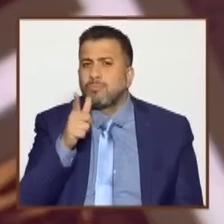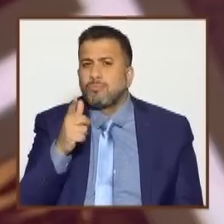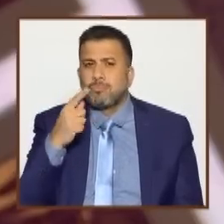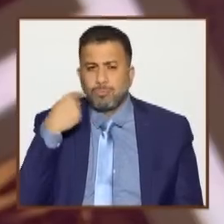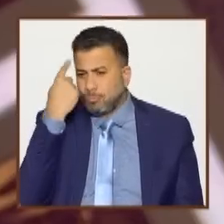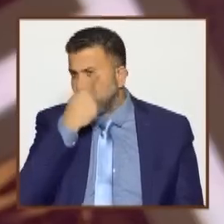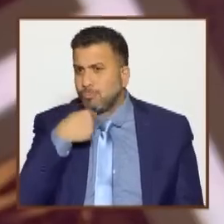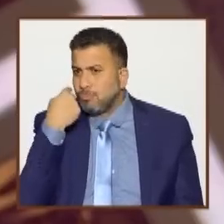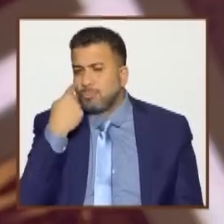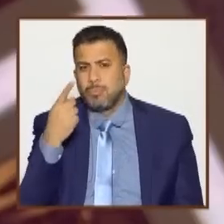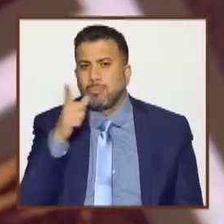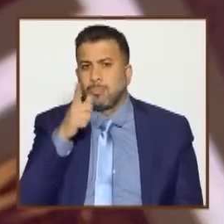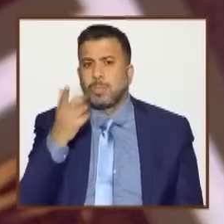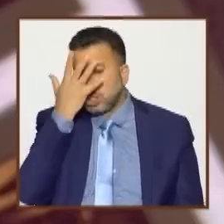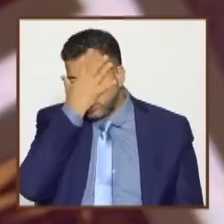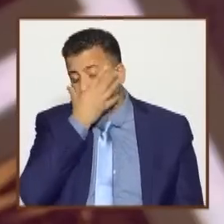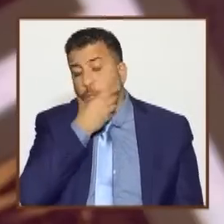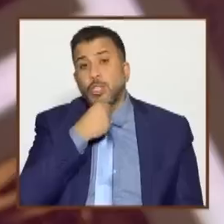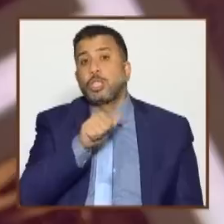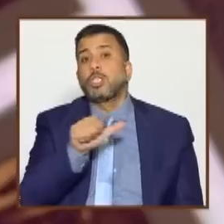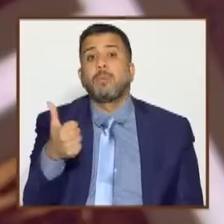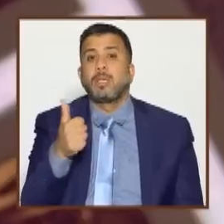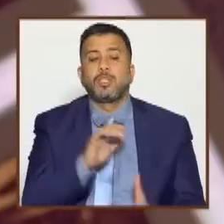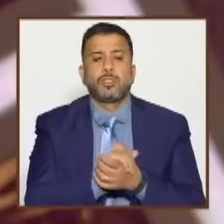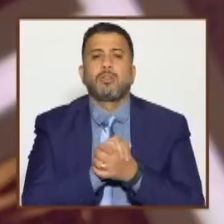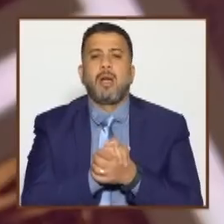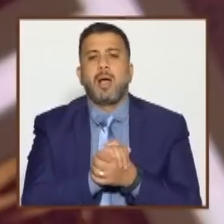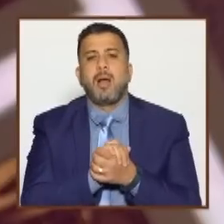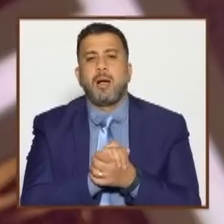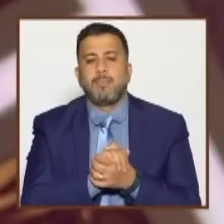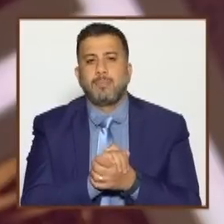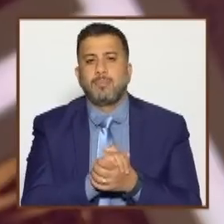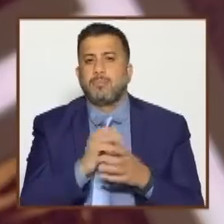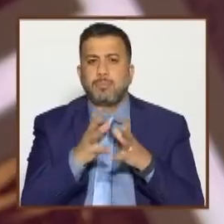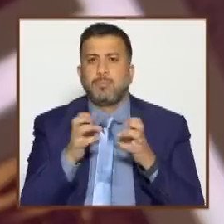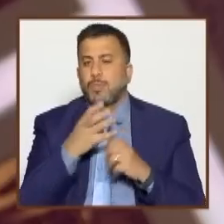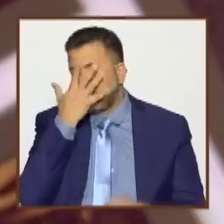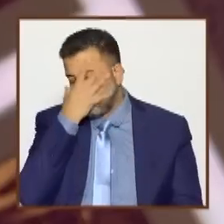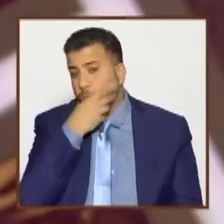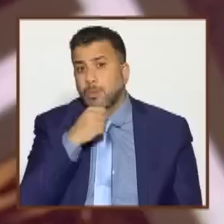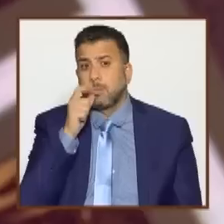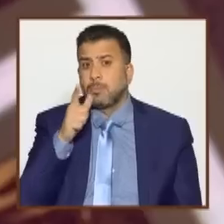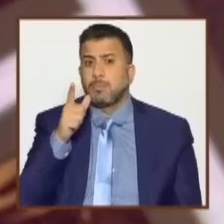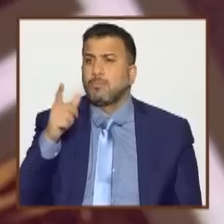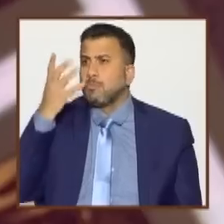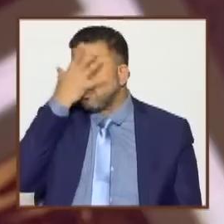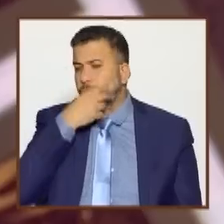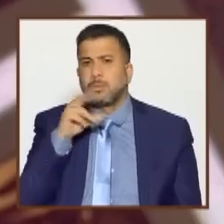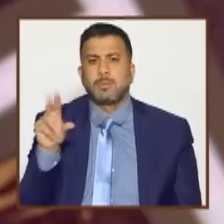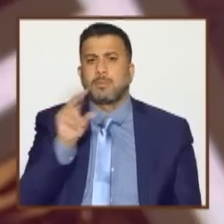الصحابي الجليل الذي كان جميلا من الصحابة الذين يعني وصفوا بالجمال، كان ينزل على